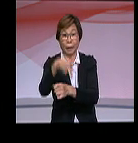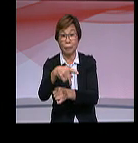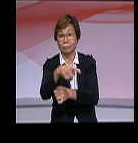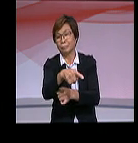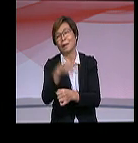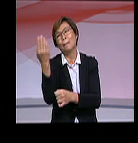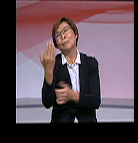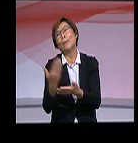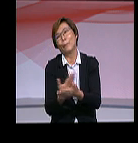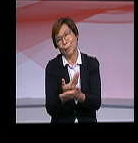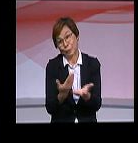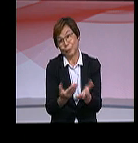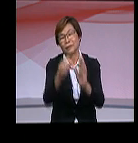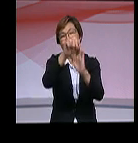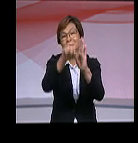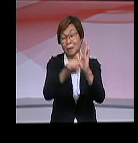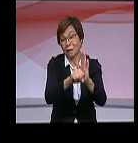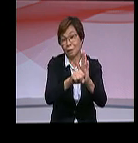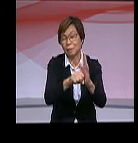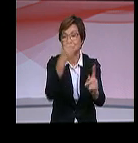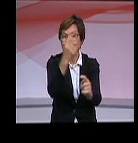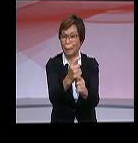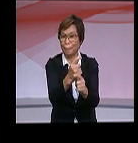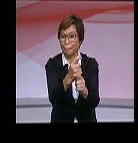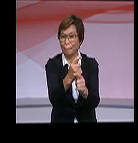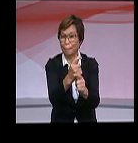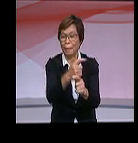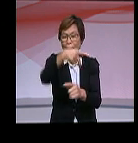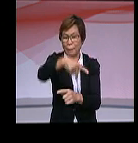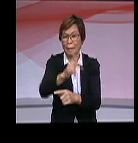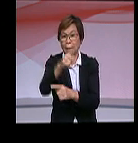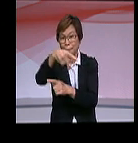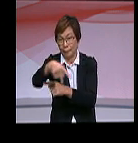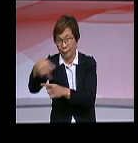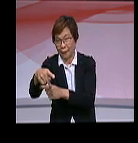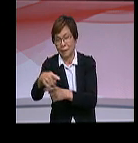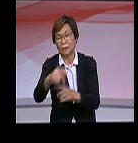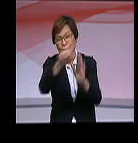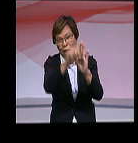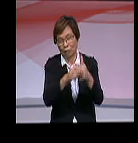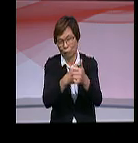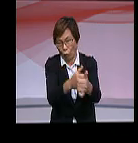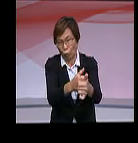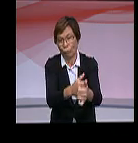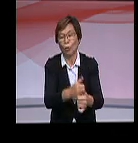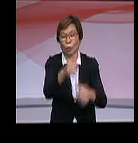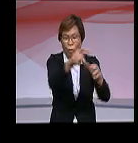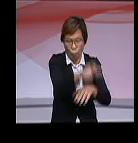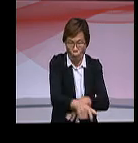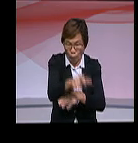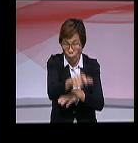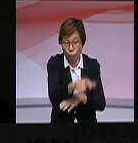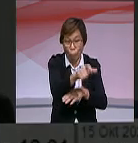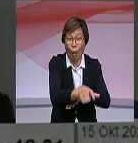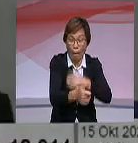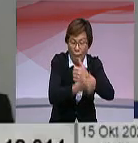sebagai norma baru, iaitu syarat-syarat seperti yang ditetapkan di bawah Perintah Kawalan Pergerakan. orang yang berisiko seperti kanak-kanak,